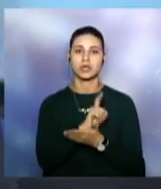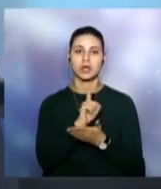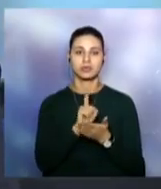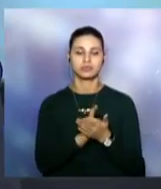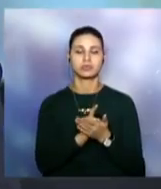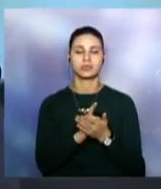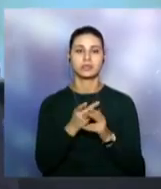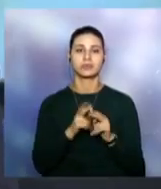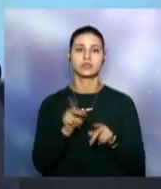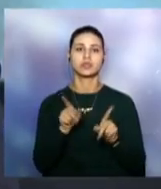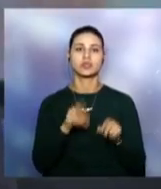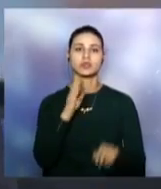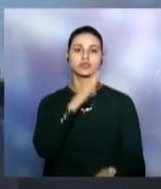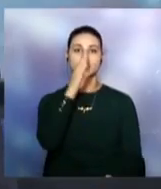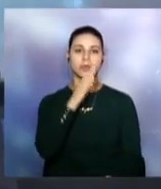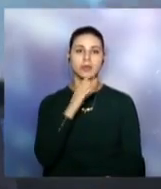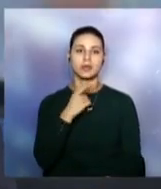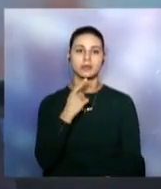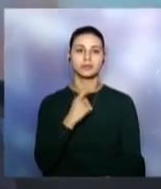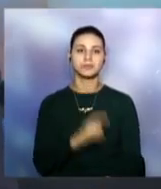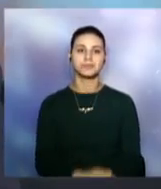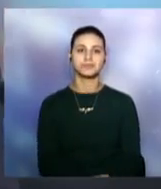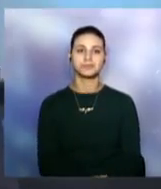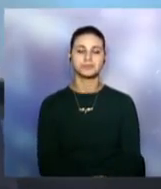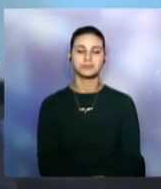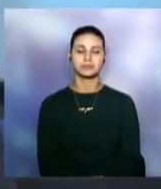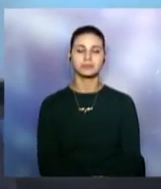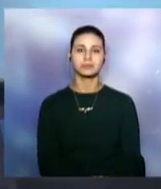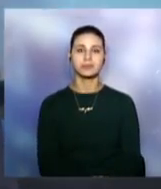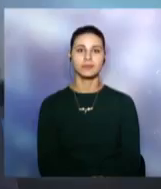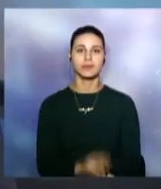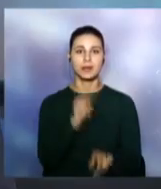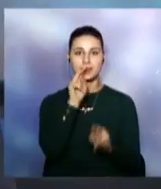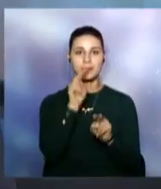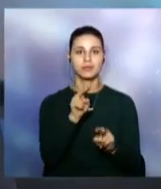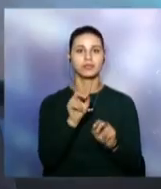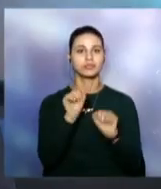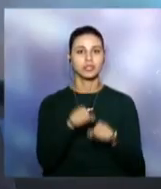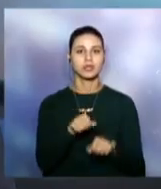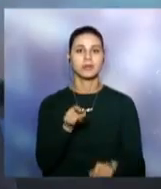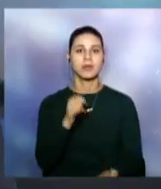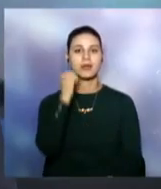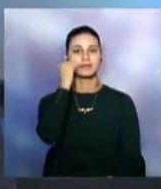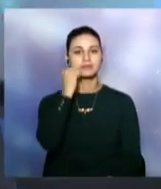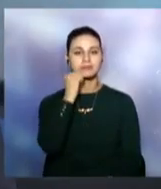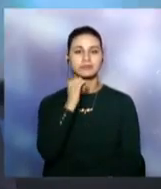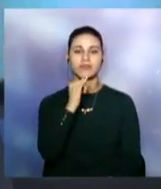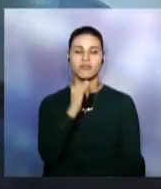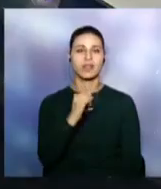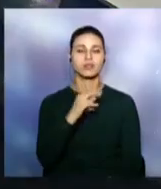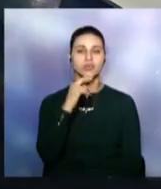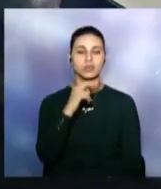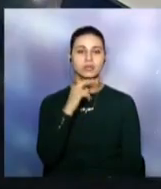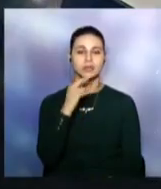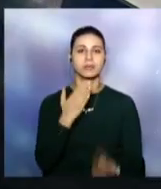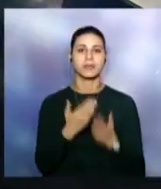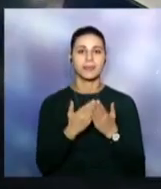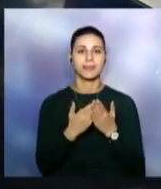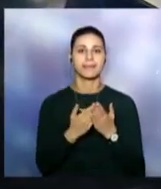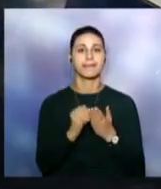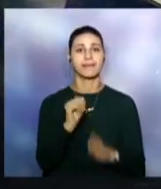რომ ზოგი მშობელია და მშობელი, ანუ მეთვალყურე თქვა, შეიძლება ასაკში იყოს, ვერ აქცევდეს ყურადღებას, მშობელი